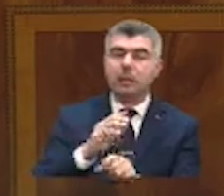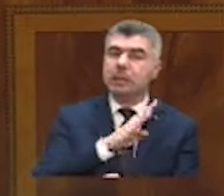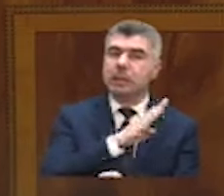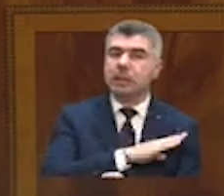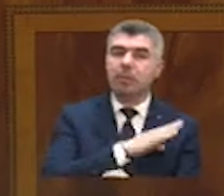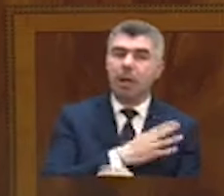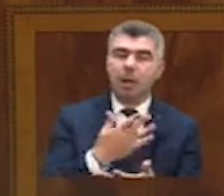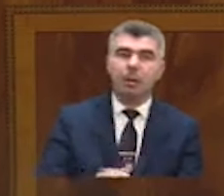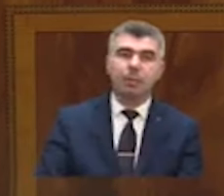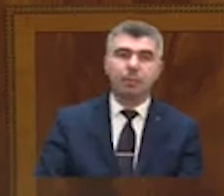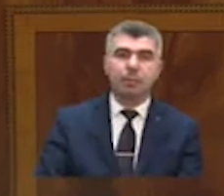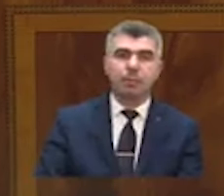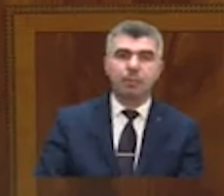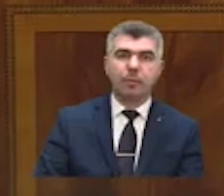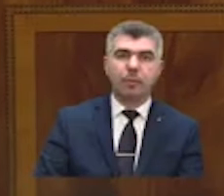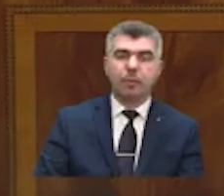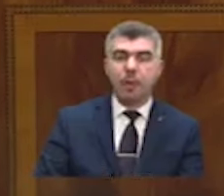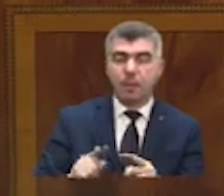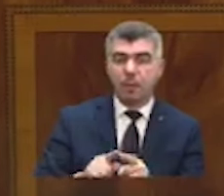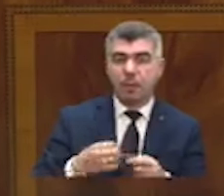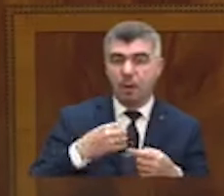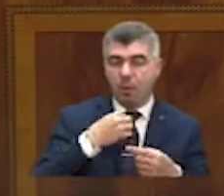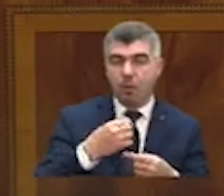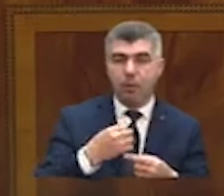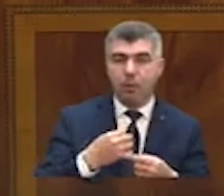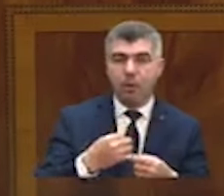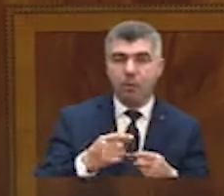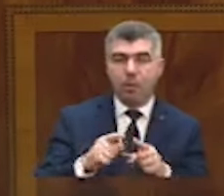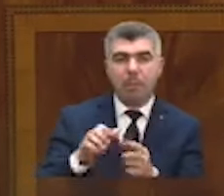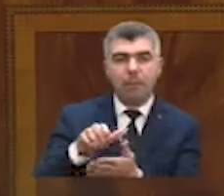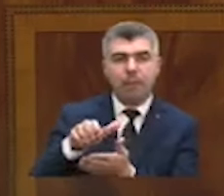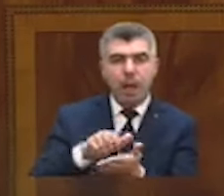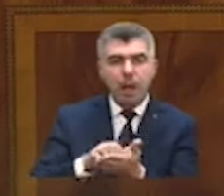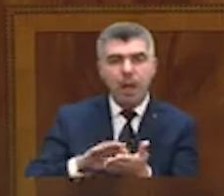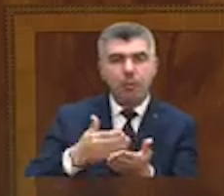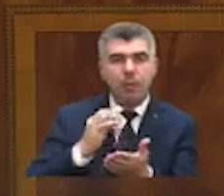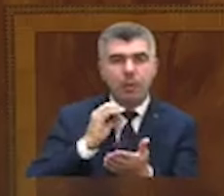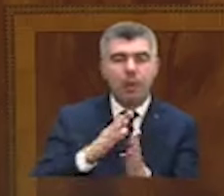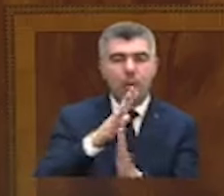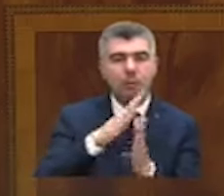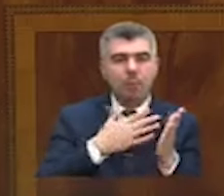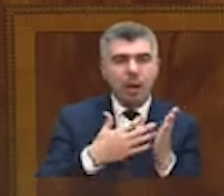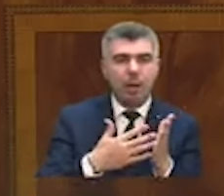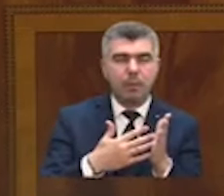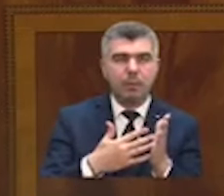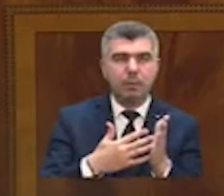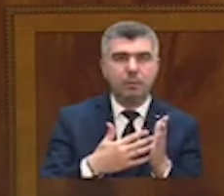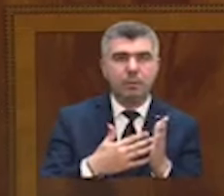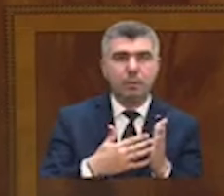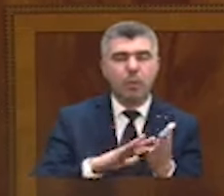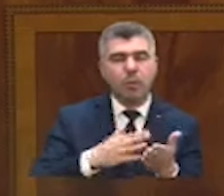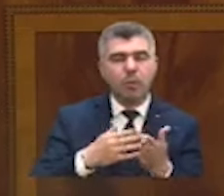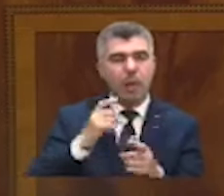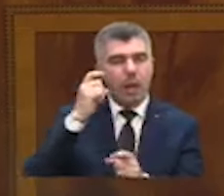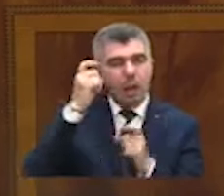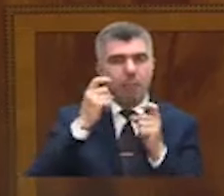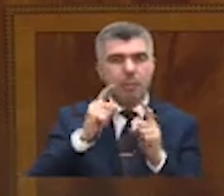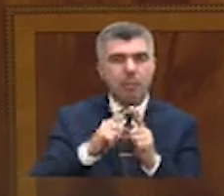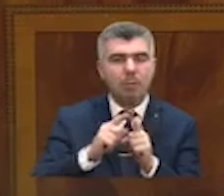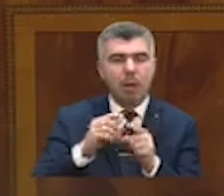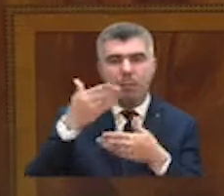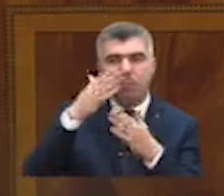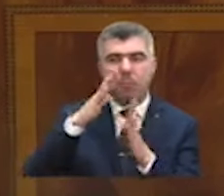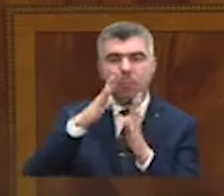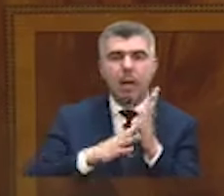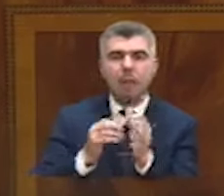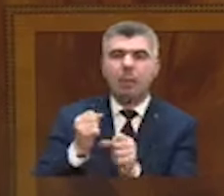يشتغلوا فلهذا حتى ال بغيتوا تضربوا في الفلاحه ولا تضب في المخططات يعني خم شويه المساكن المغاربه